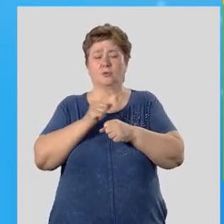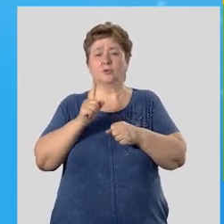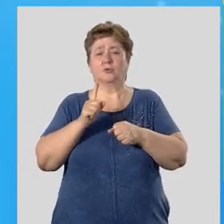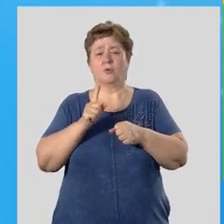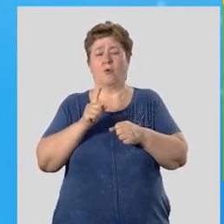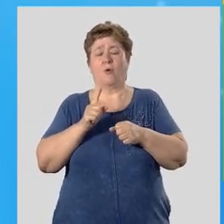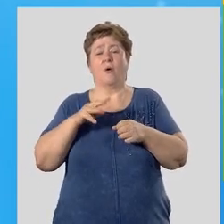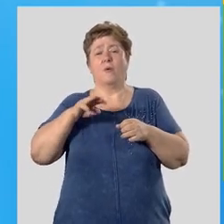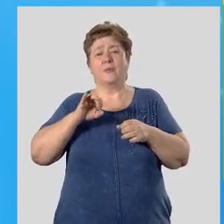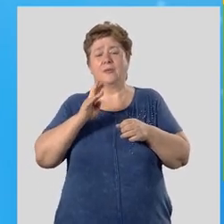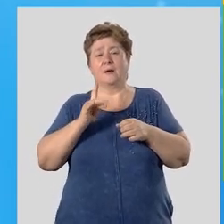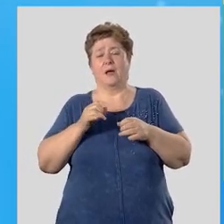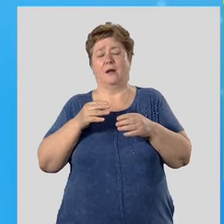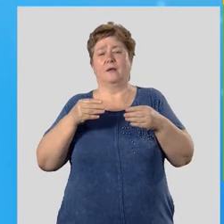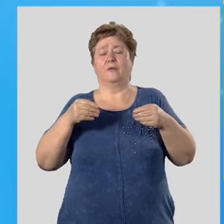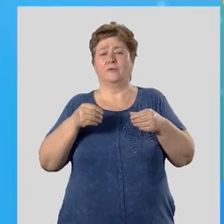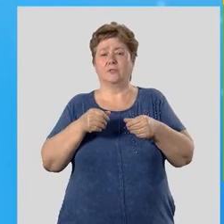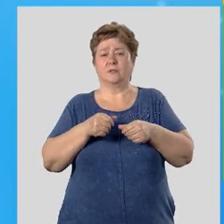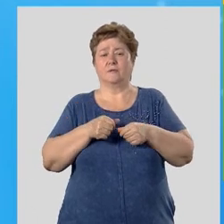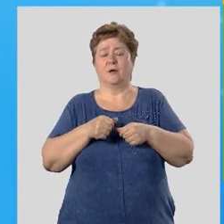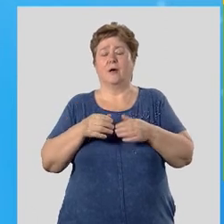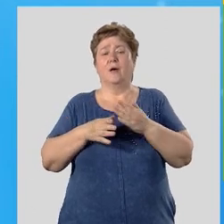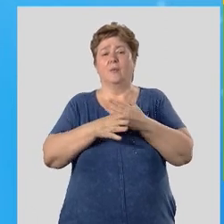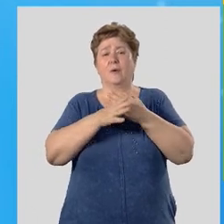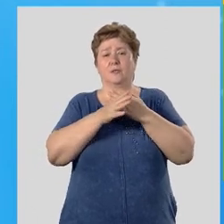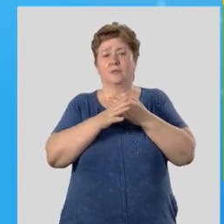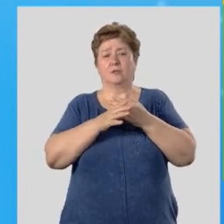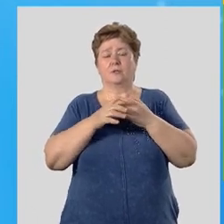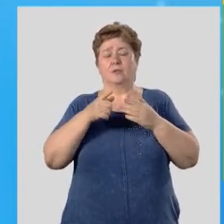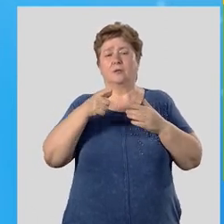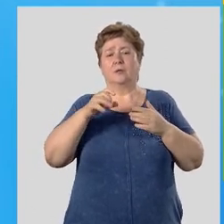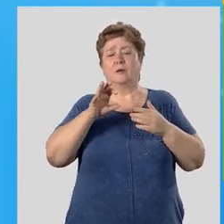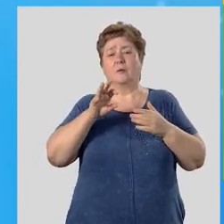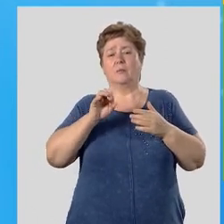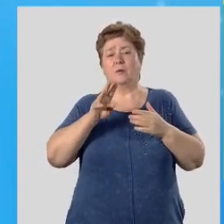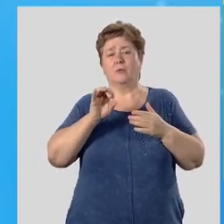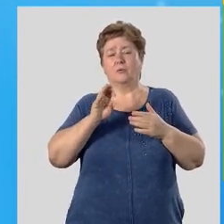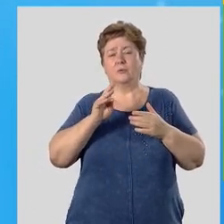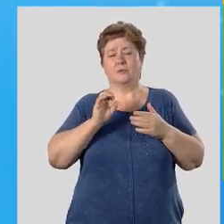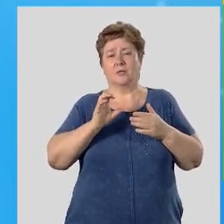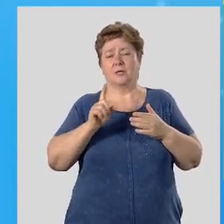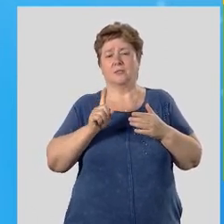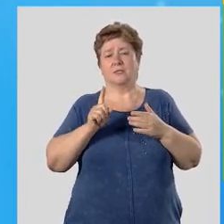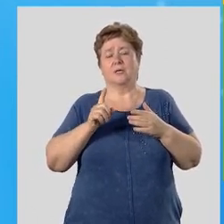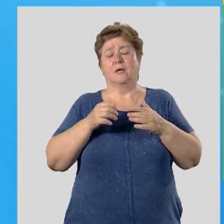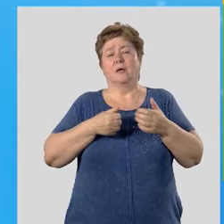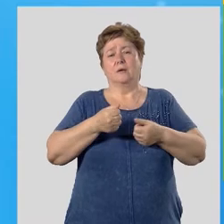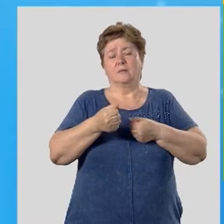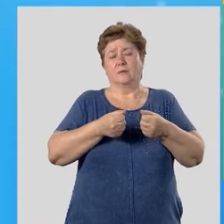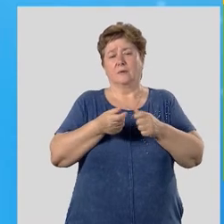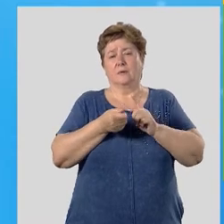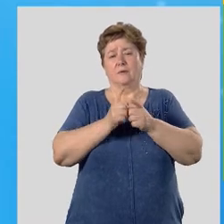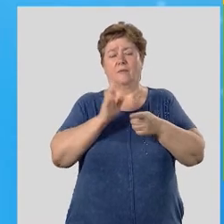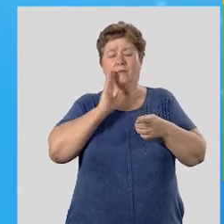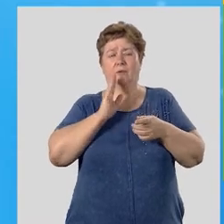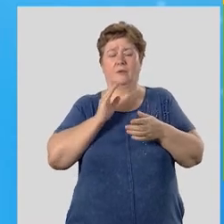что минеральные вещества поддерживают гомеостаз, регулируют поступление